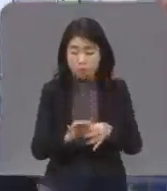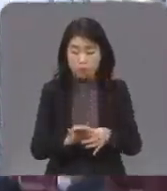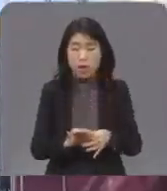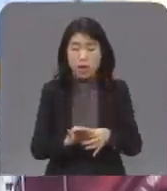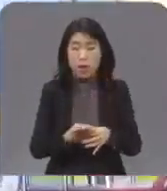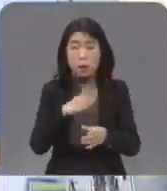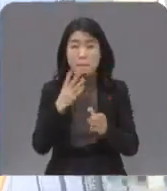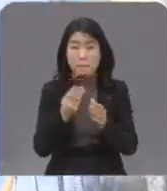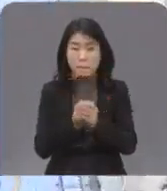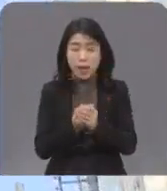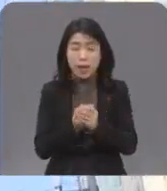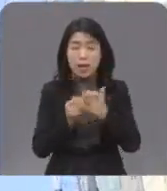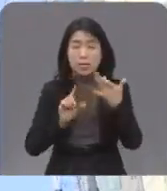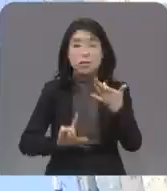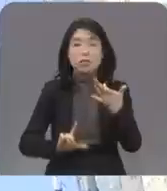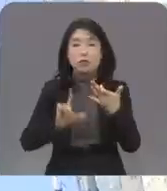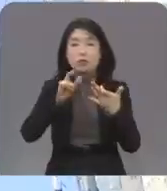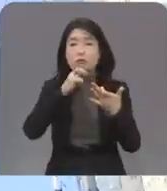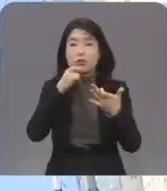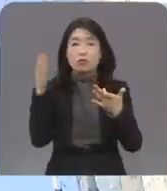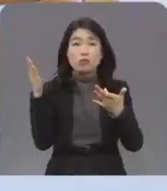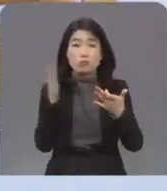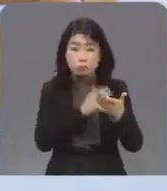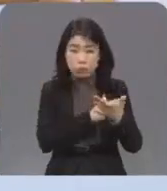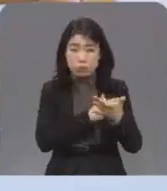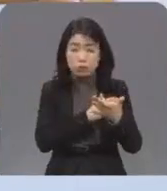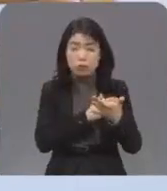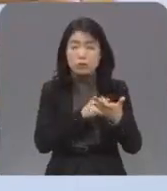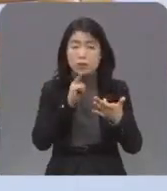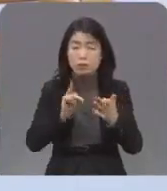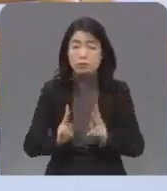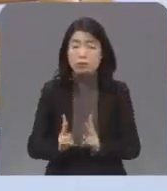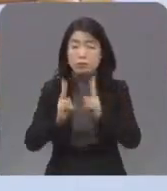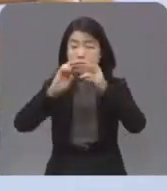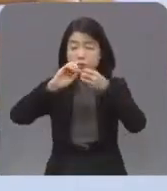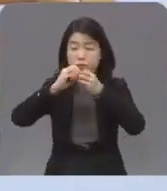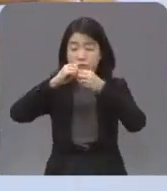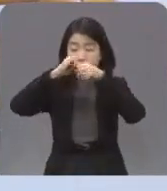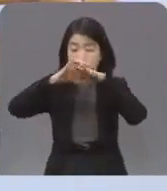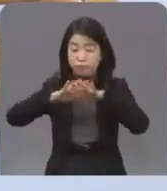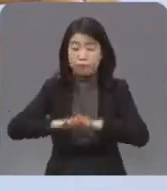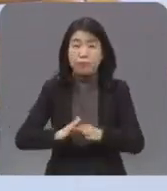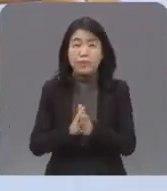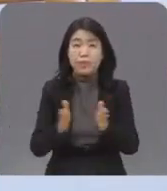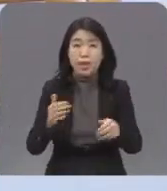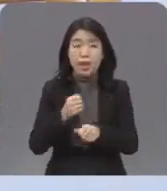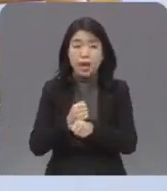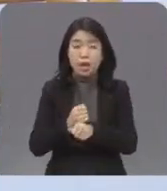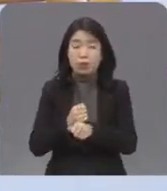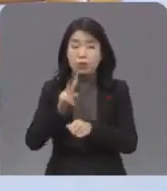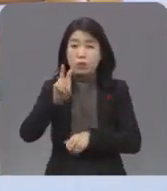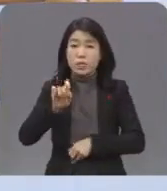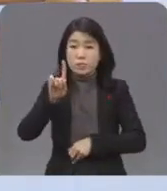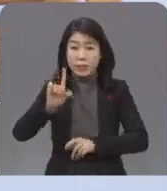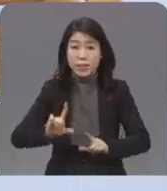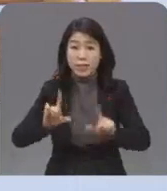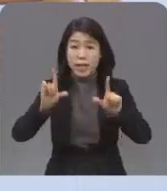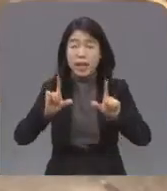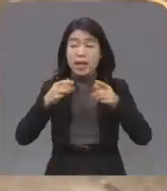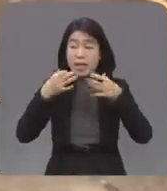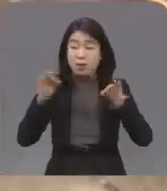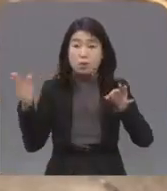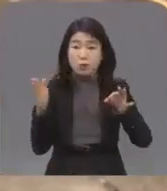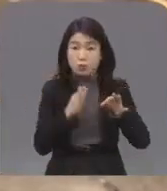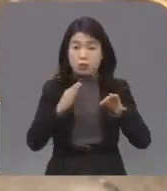작업이 마무리되면 오는 19일 수요일부터는 본격적으로 타워 크레인 해체가 시작되고, 오는 21일 금요일쯤에는